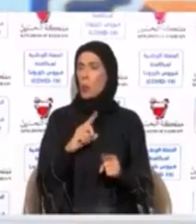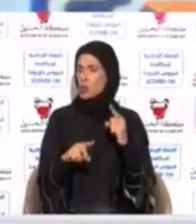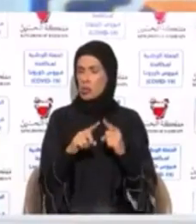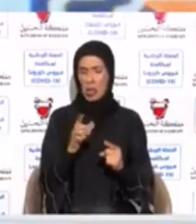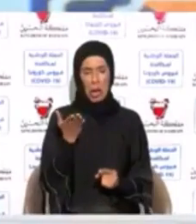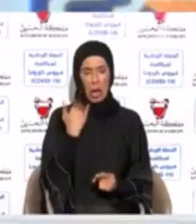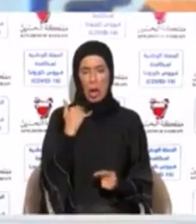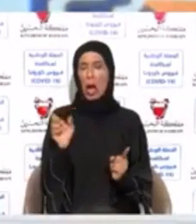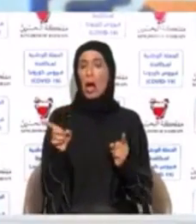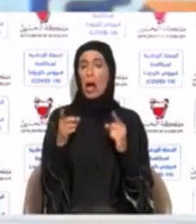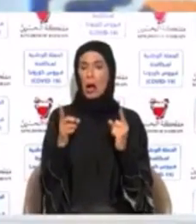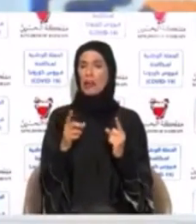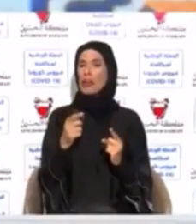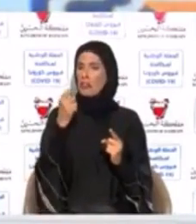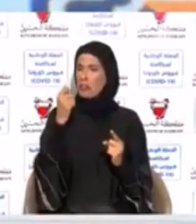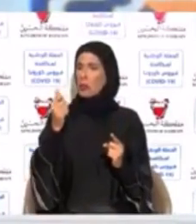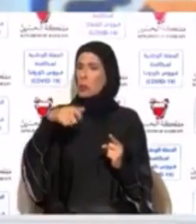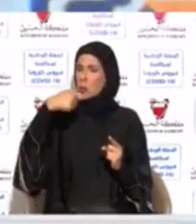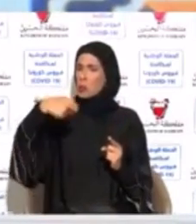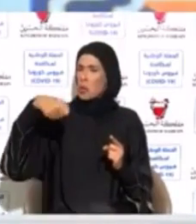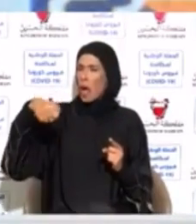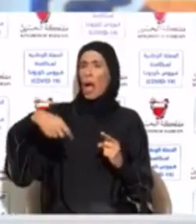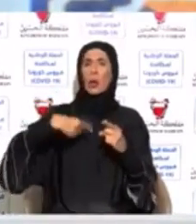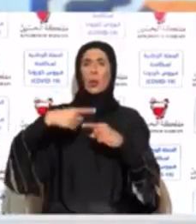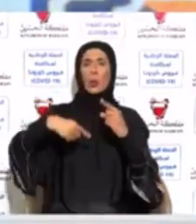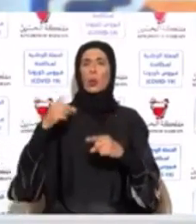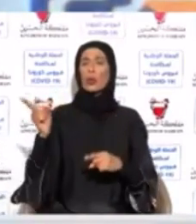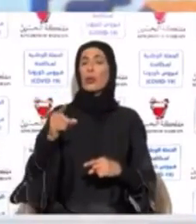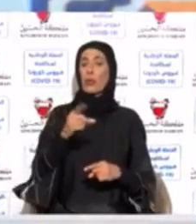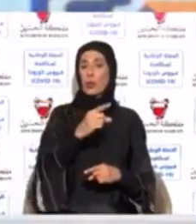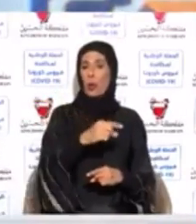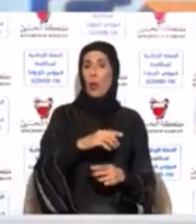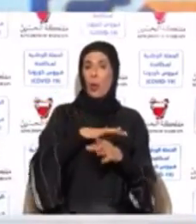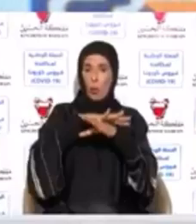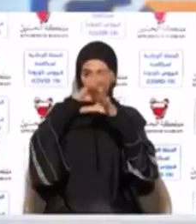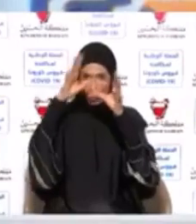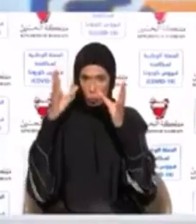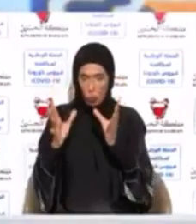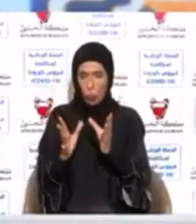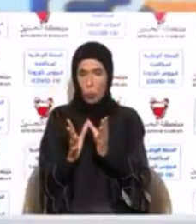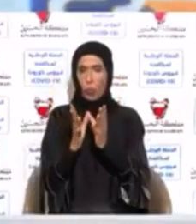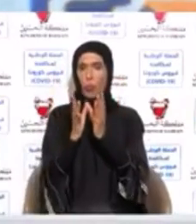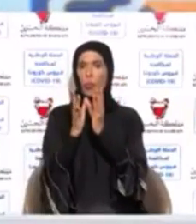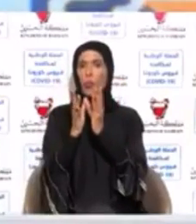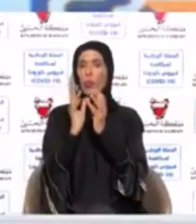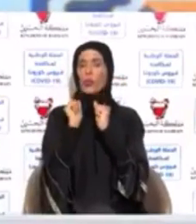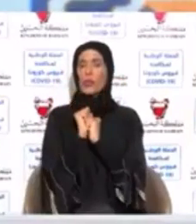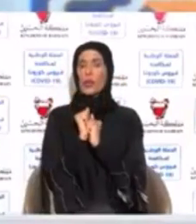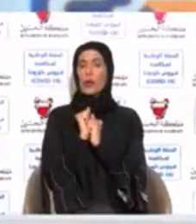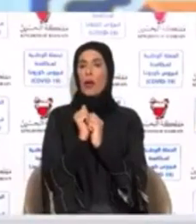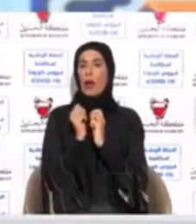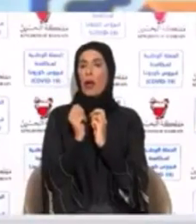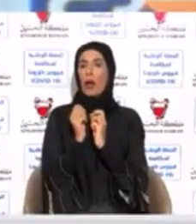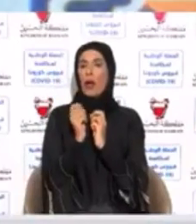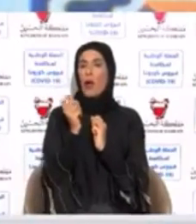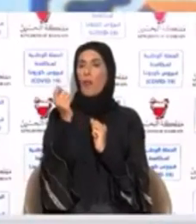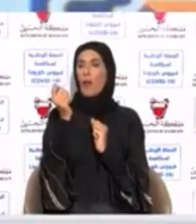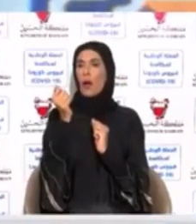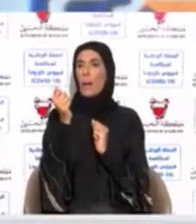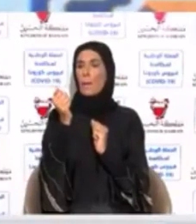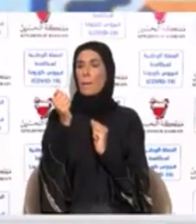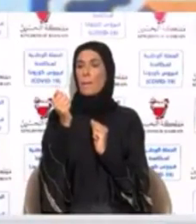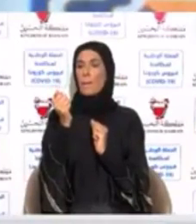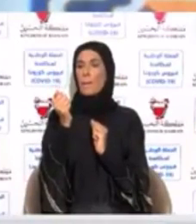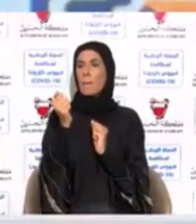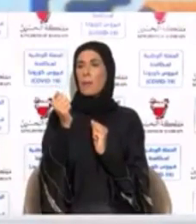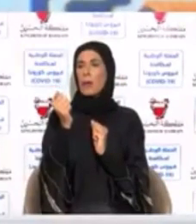أبدا. لكن هل هناك طبعا في تكلفة؟ في تكلفة أكيد على العلاج وعلى العزل أو غيره، وهي تكلفة